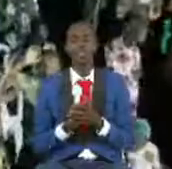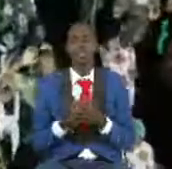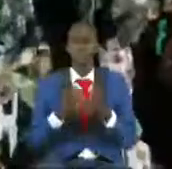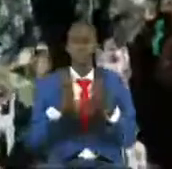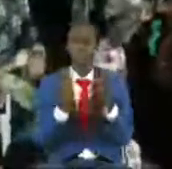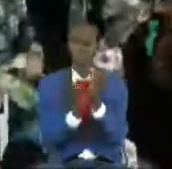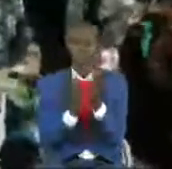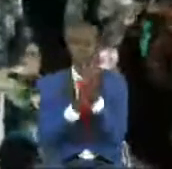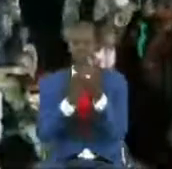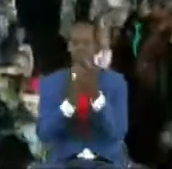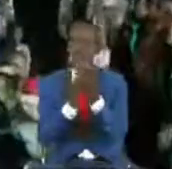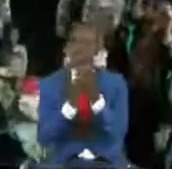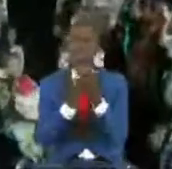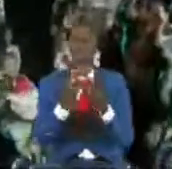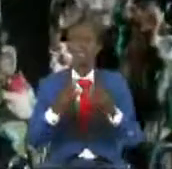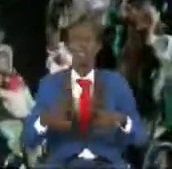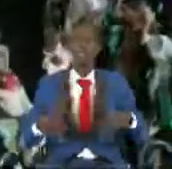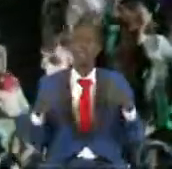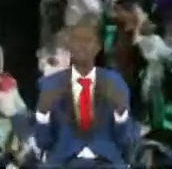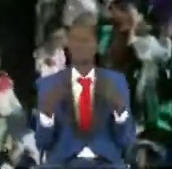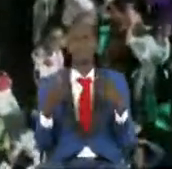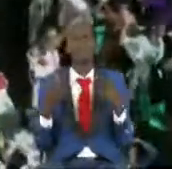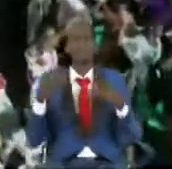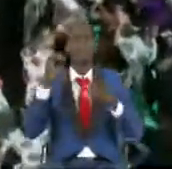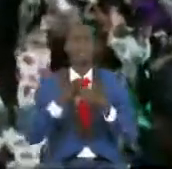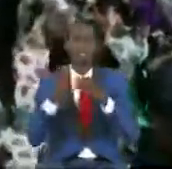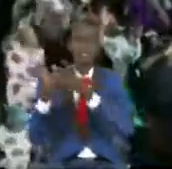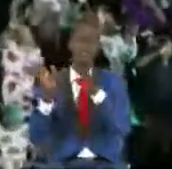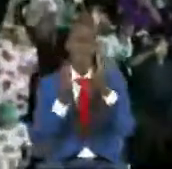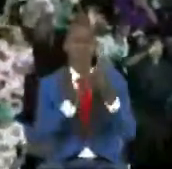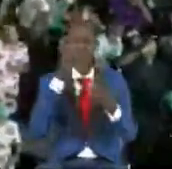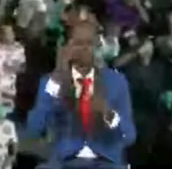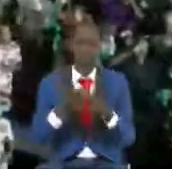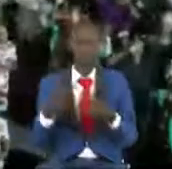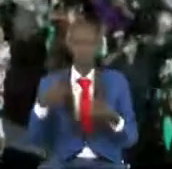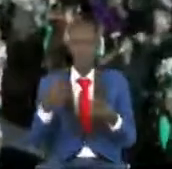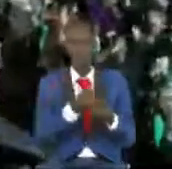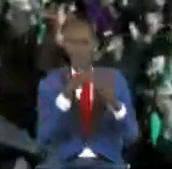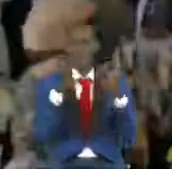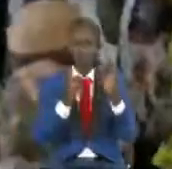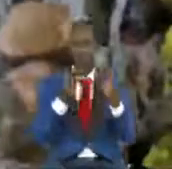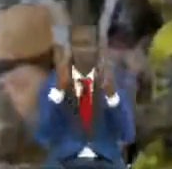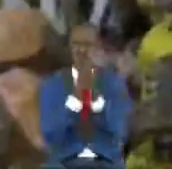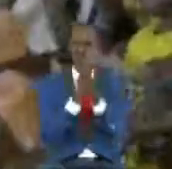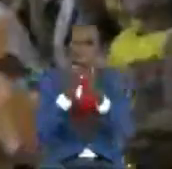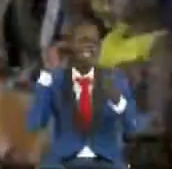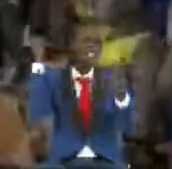Confirmation dans ta vie, c'est accompli. Au nom de Jésus, j'ai prié!